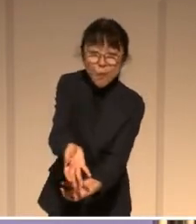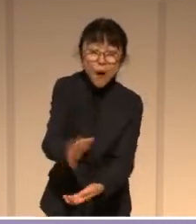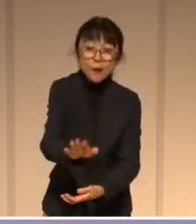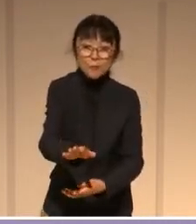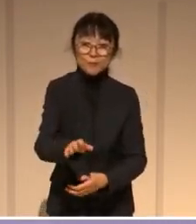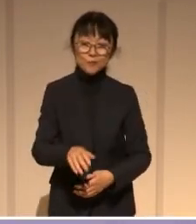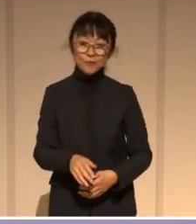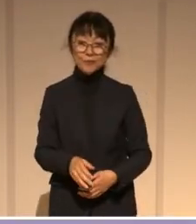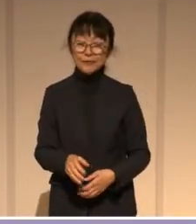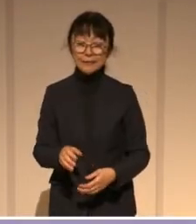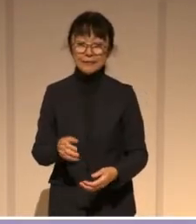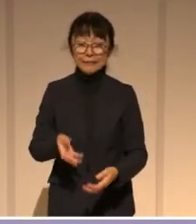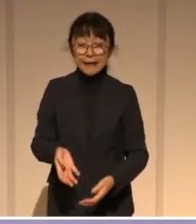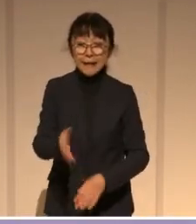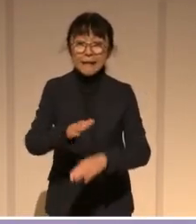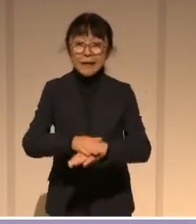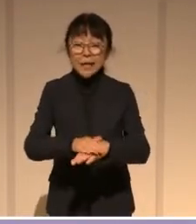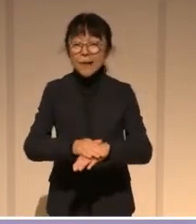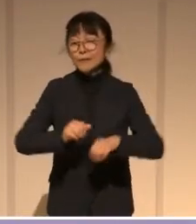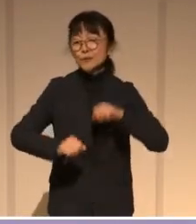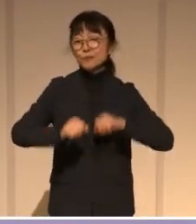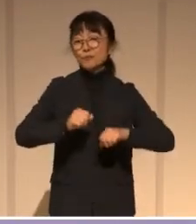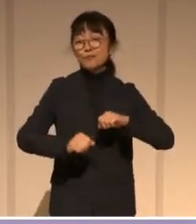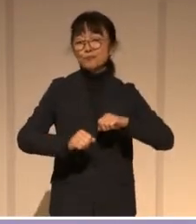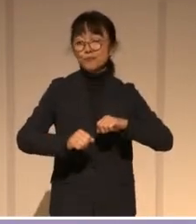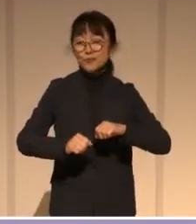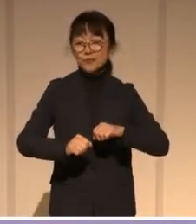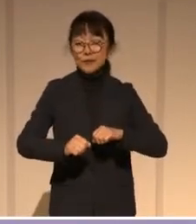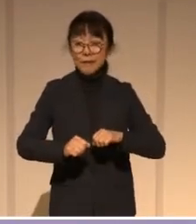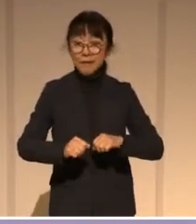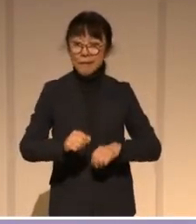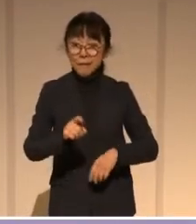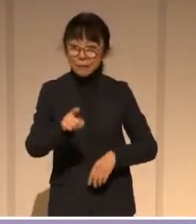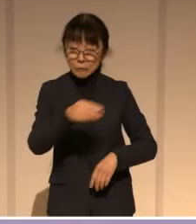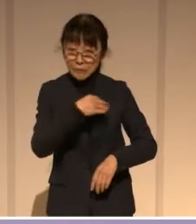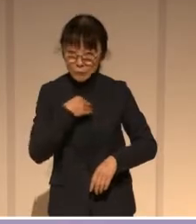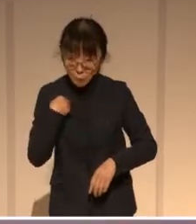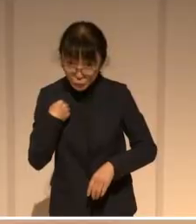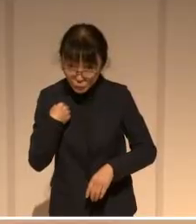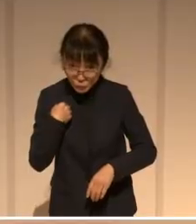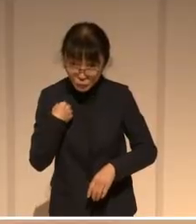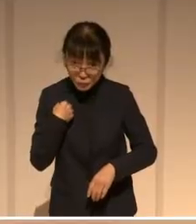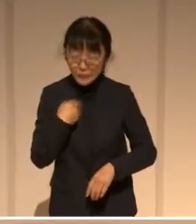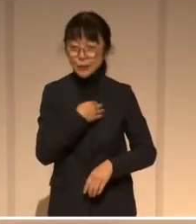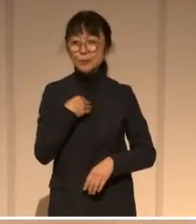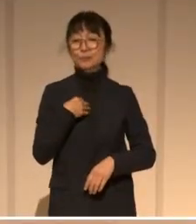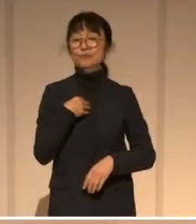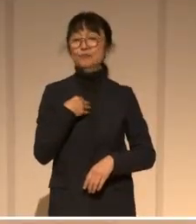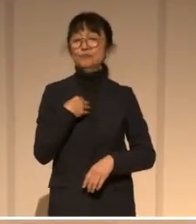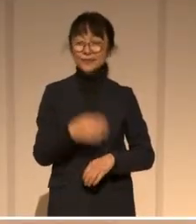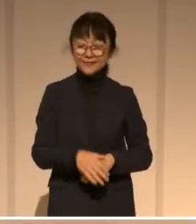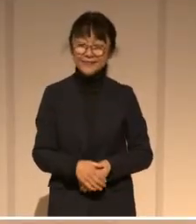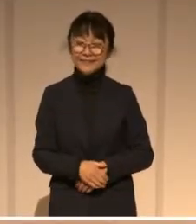投げ方はずいるということで法的それで大丈夫ですかだいぶ